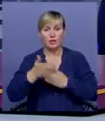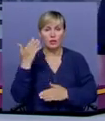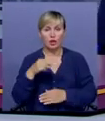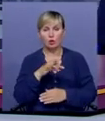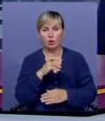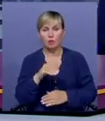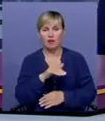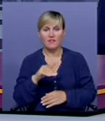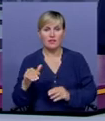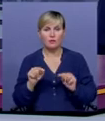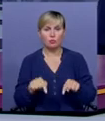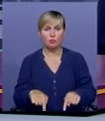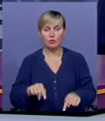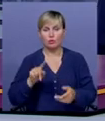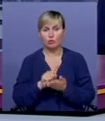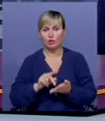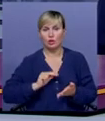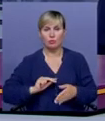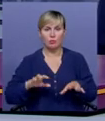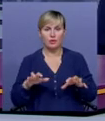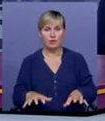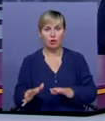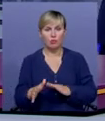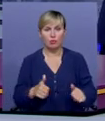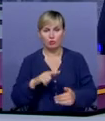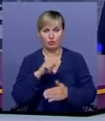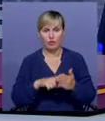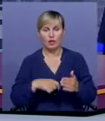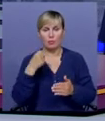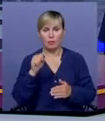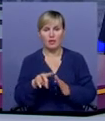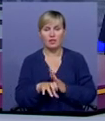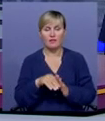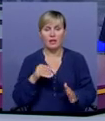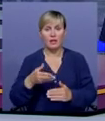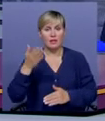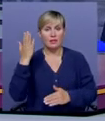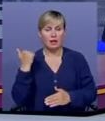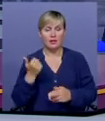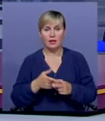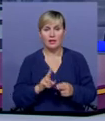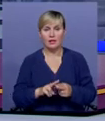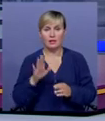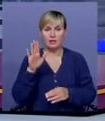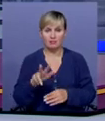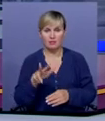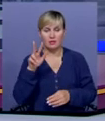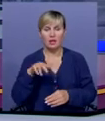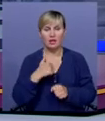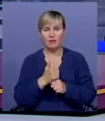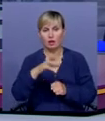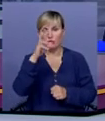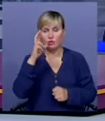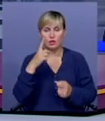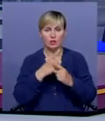Токаев официально вступил в должность президента после уверенной победы на выборах. Тогда на инаугурации новоиспеченный глава государства